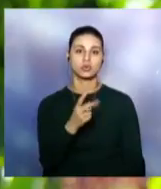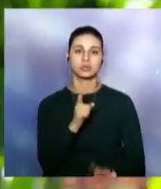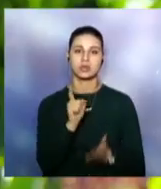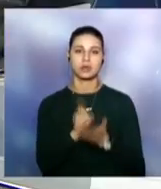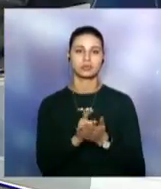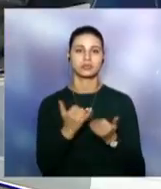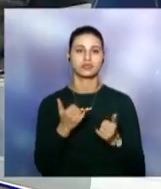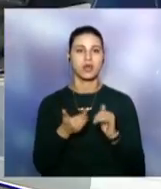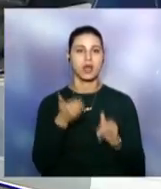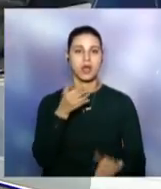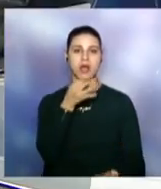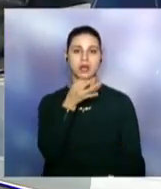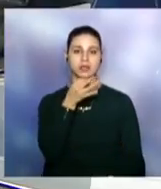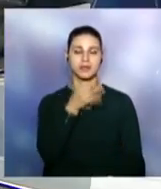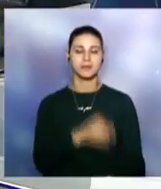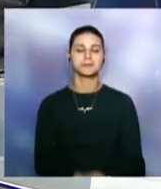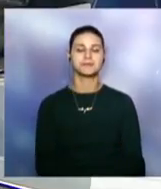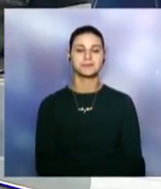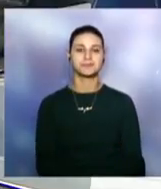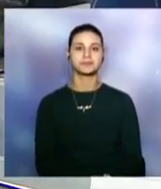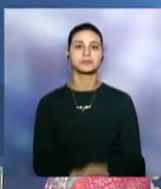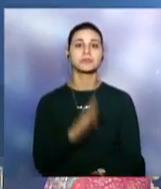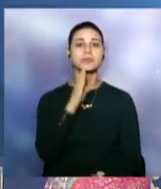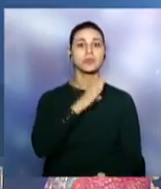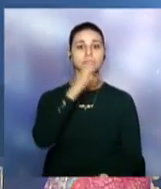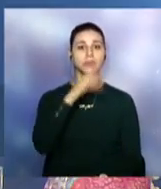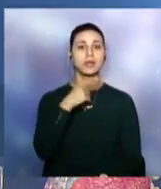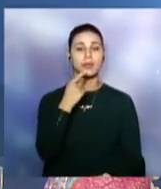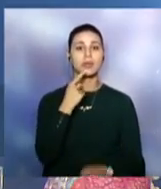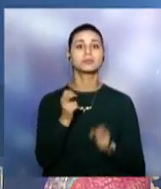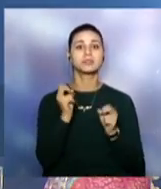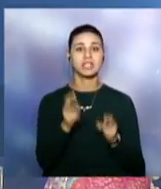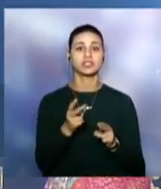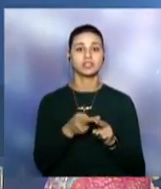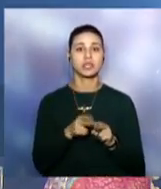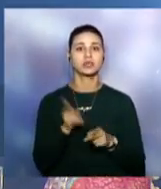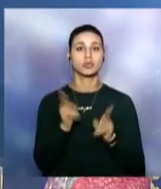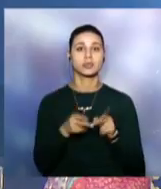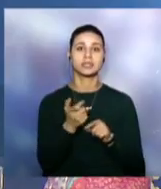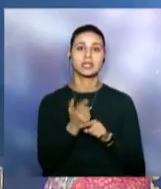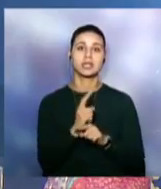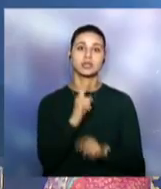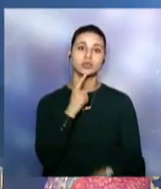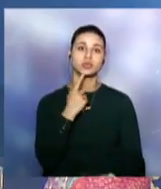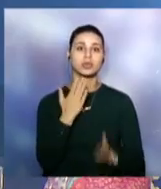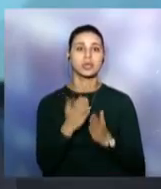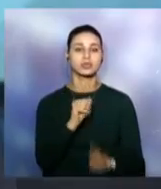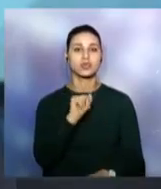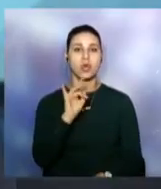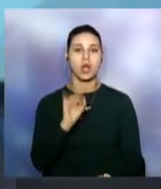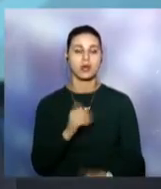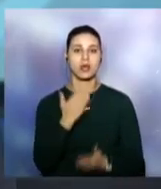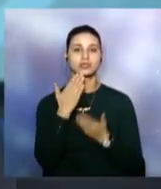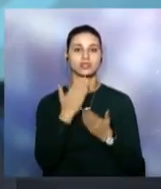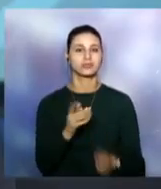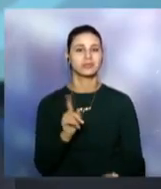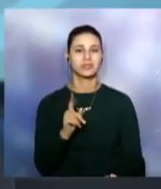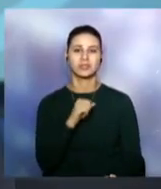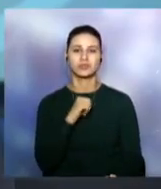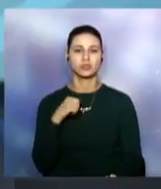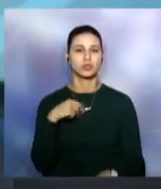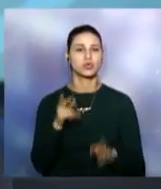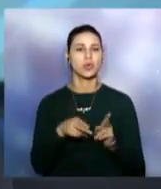მაქსიმუმ. ბატონო მერაბ, აი მშობელი აზუსტებს, საშიშია თუ არა ეს ოპერაცია, ძალიან რთულია თუ არა ეს ოპერაციაო? არა, თვითონ